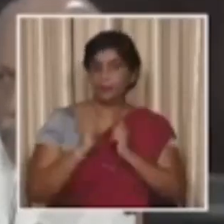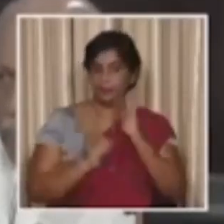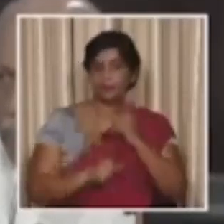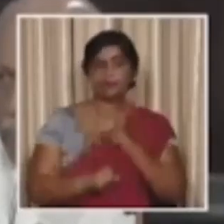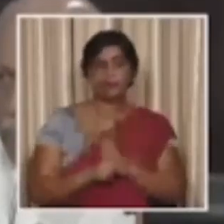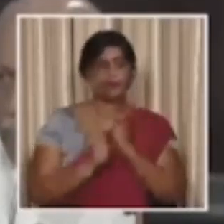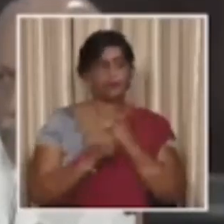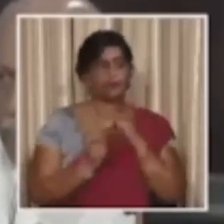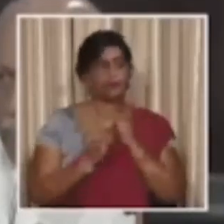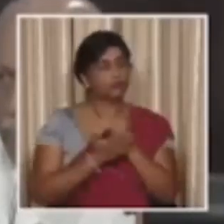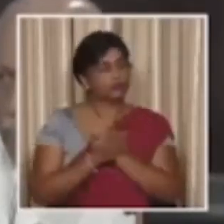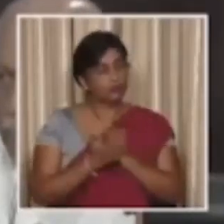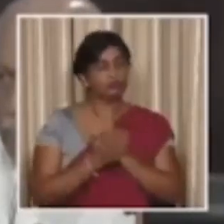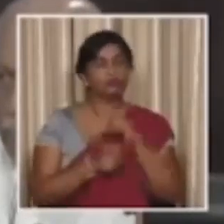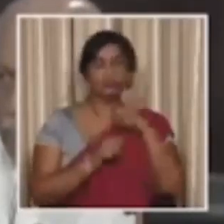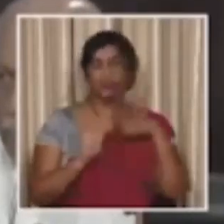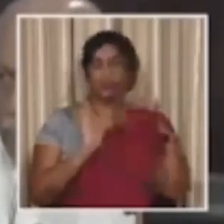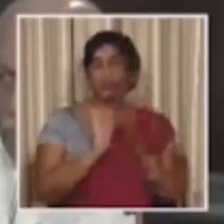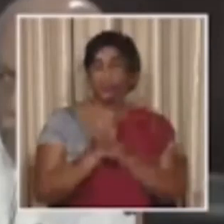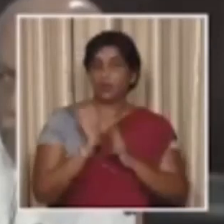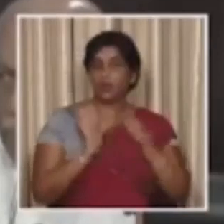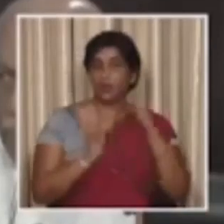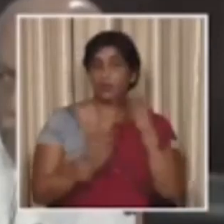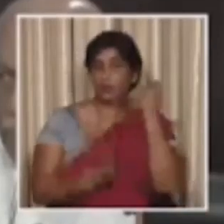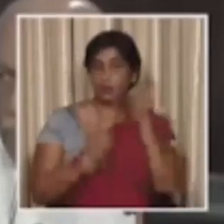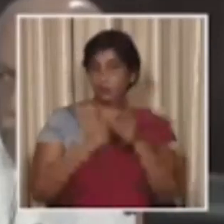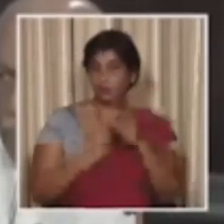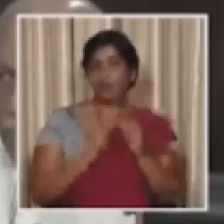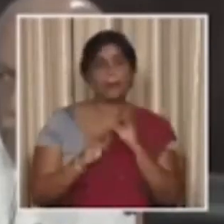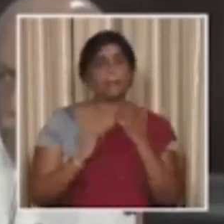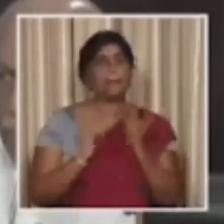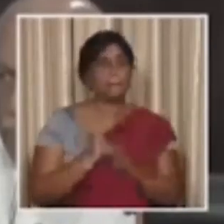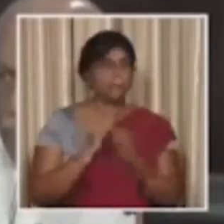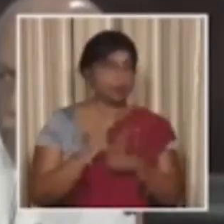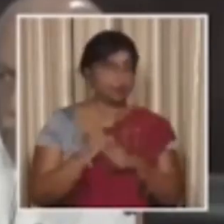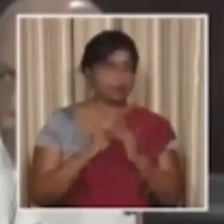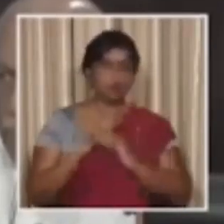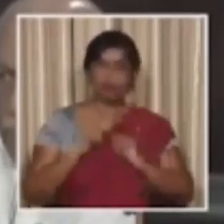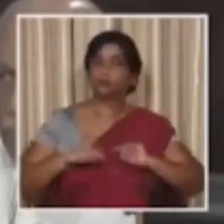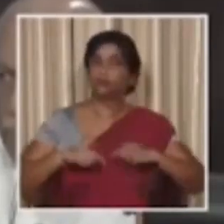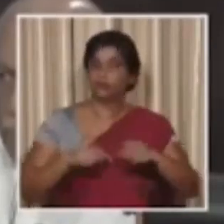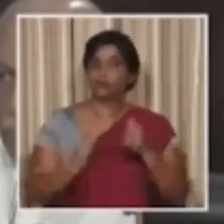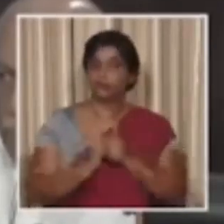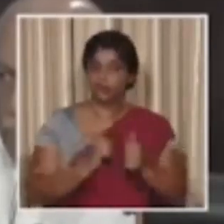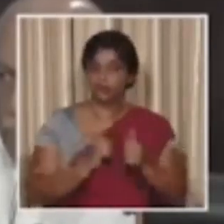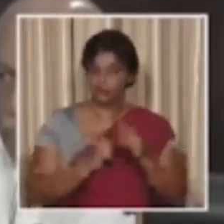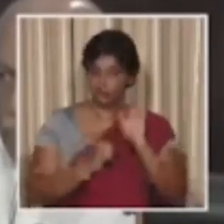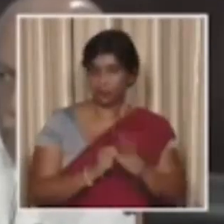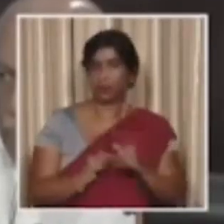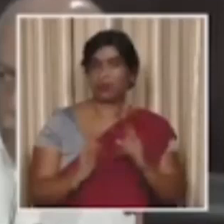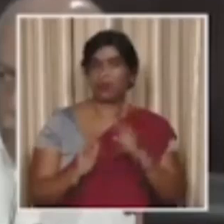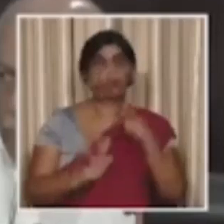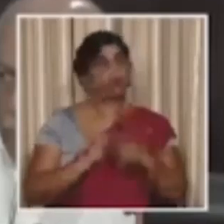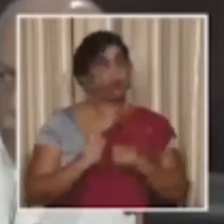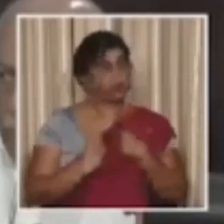පියවරයෙන් රජයේ සියලු පාර්ශ්වකරුවන් සමග එකතු වී ජාතික සැපයුම් ප්‍රතිපත්තිය සකස් කර ක්‍රියාත්මක කිරීමට කටයුතු කරනවා.